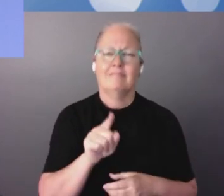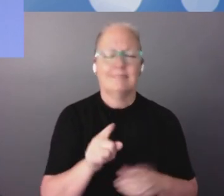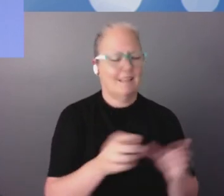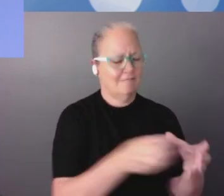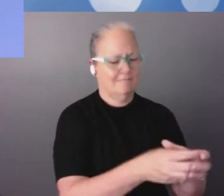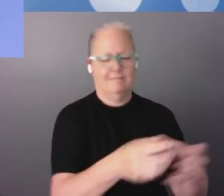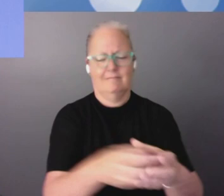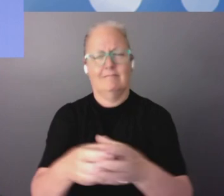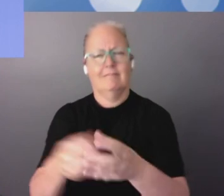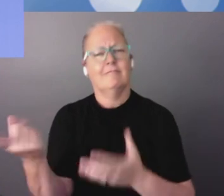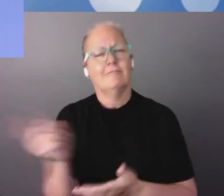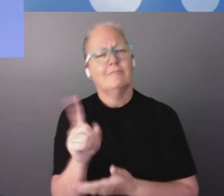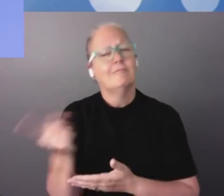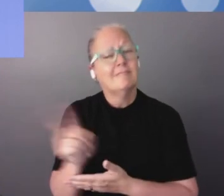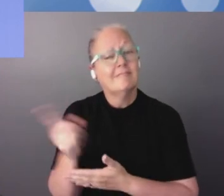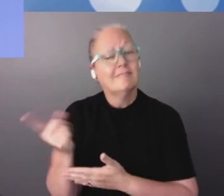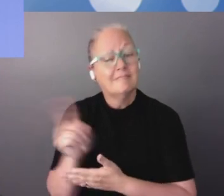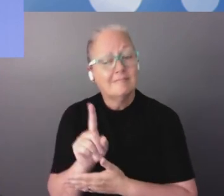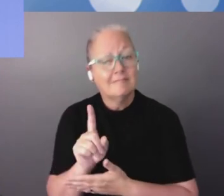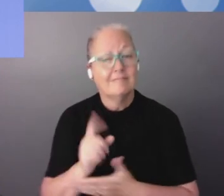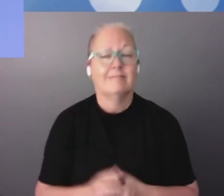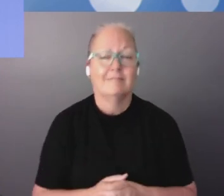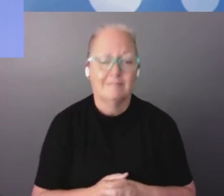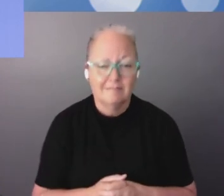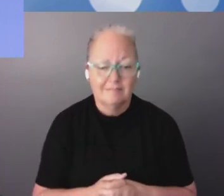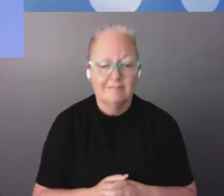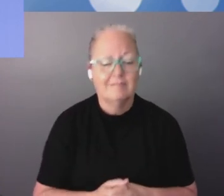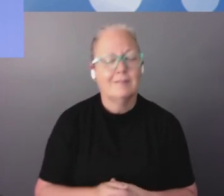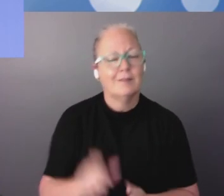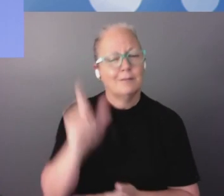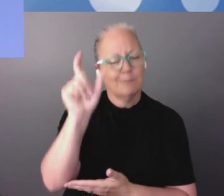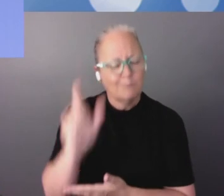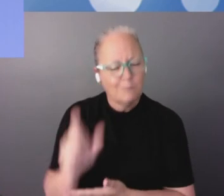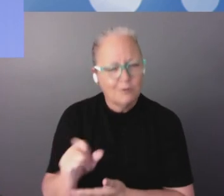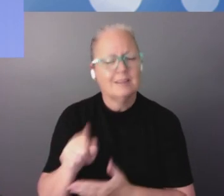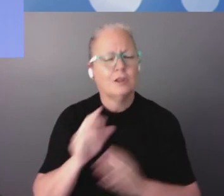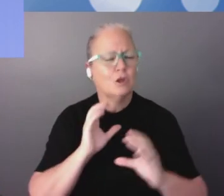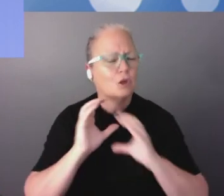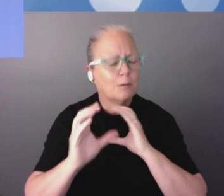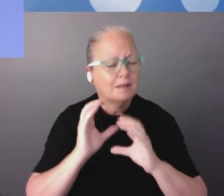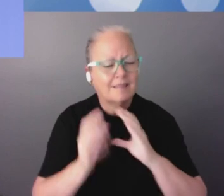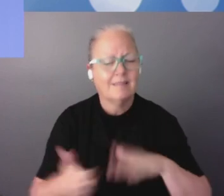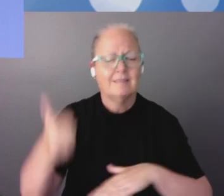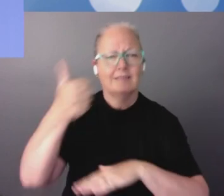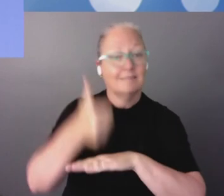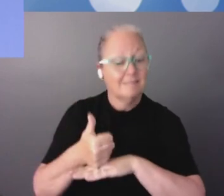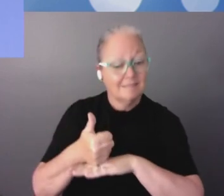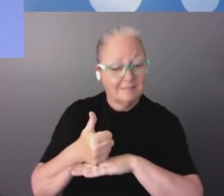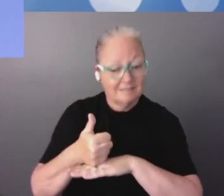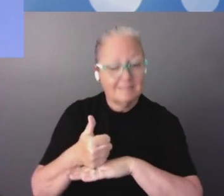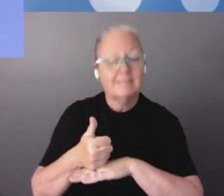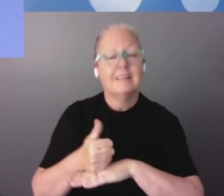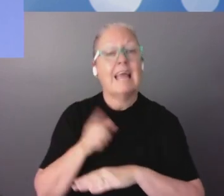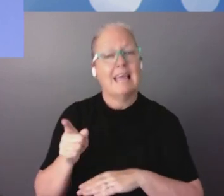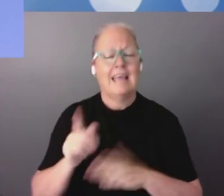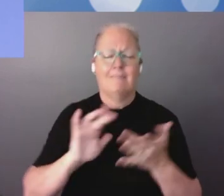我想请几个利益有关方的发言，这是我们开幕式的重要的一个部分。我